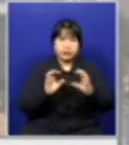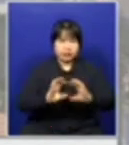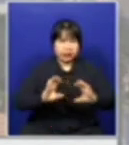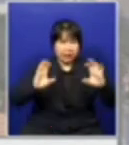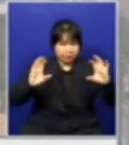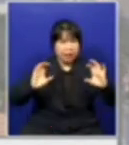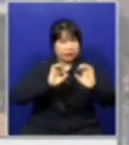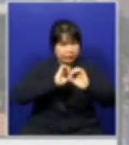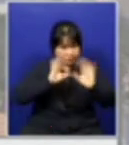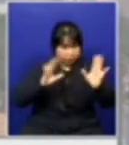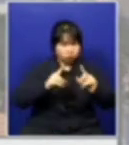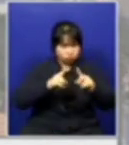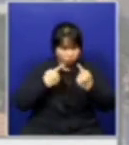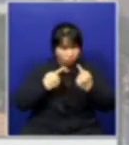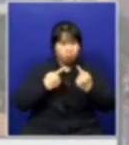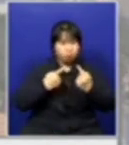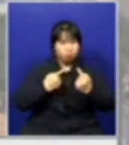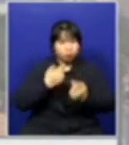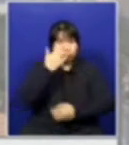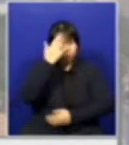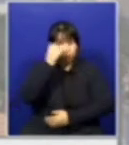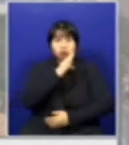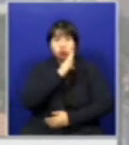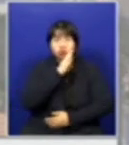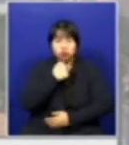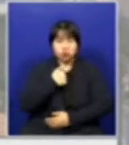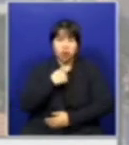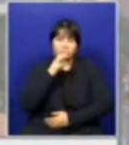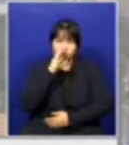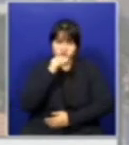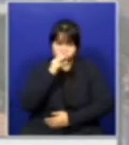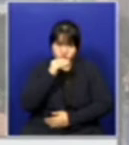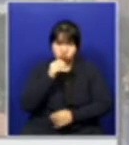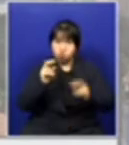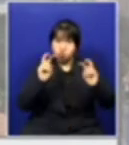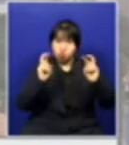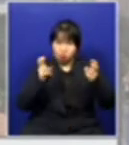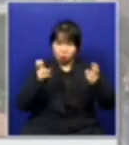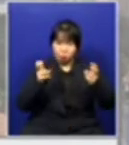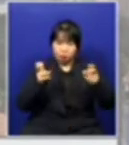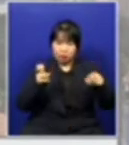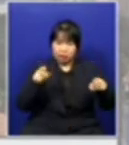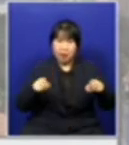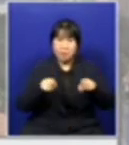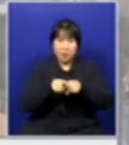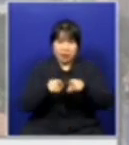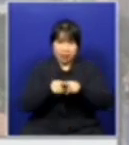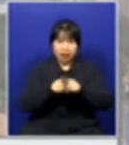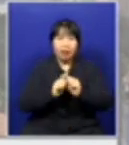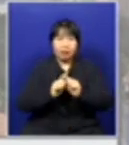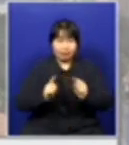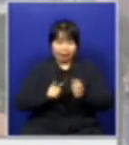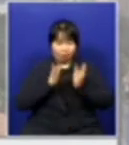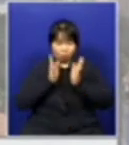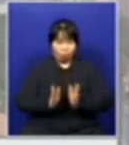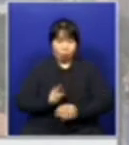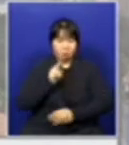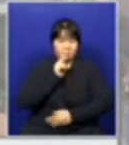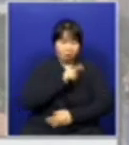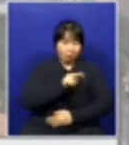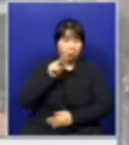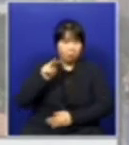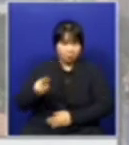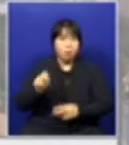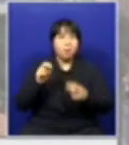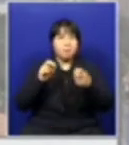ดเพราะว่าเวลาเราพูดถึงเรื่องเดียวกันมันก็อยู่ที่คนมองปัญหาจะต่างกัน